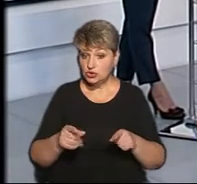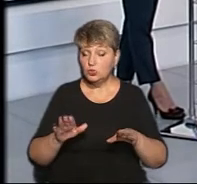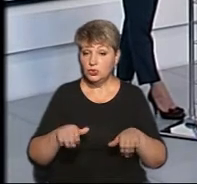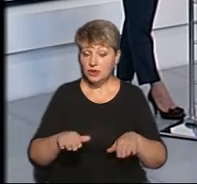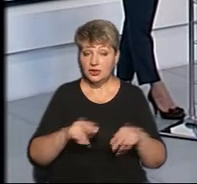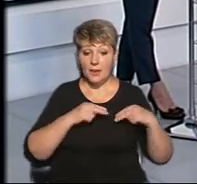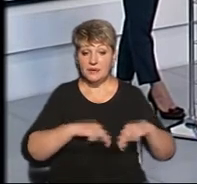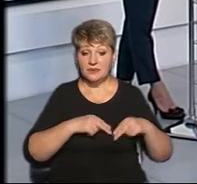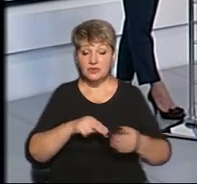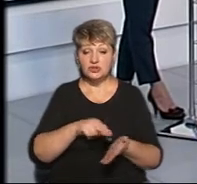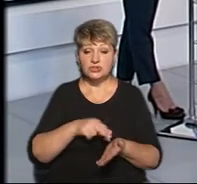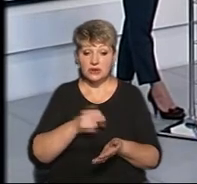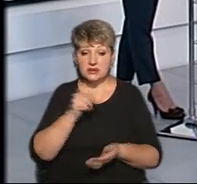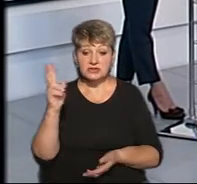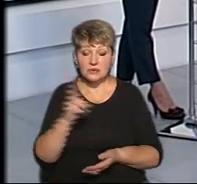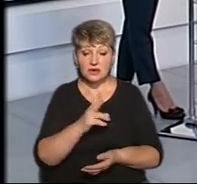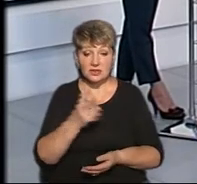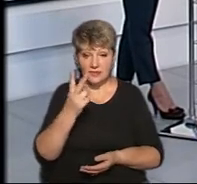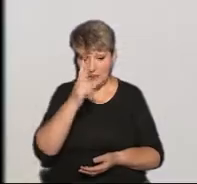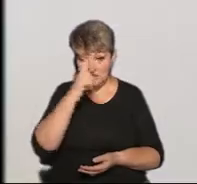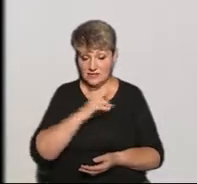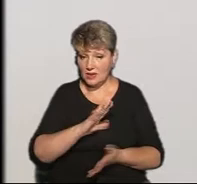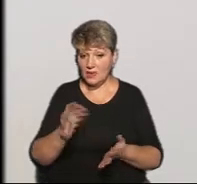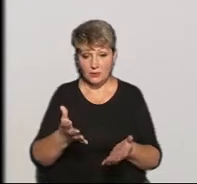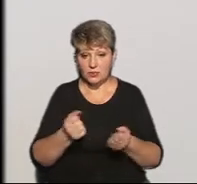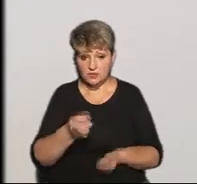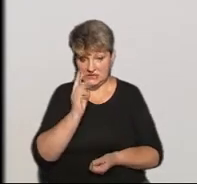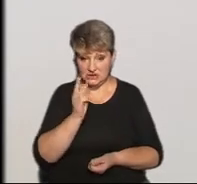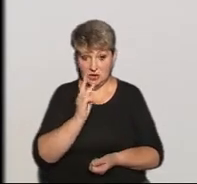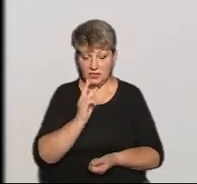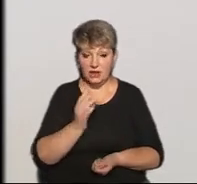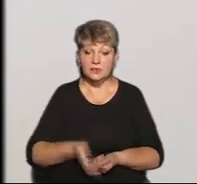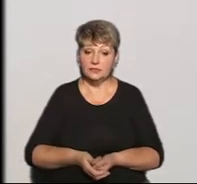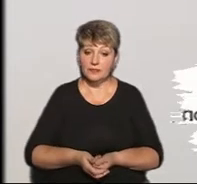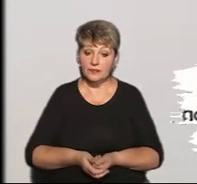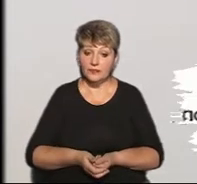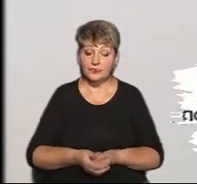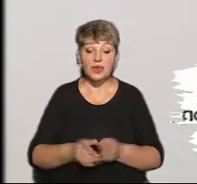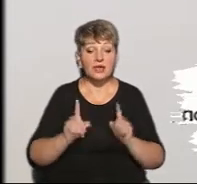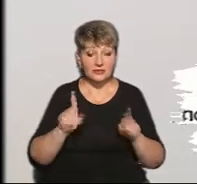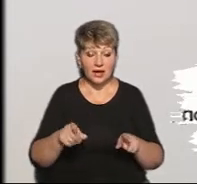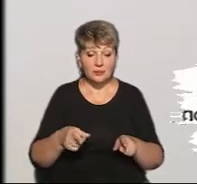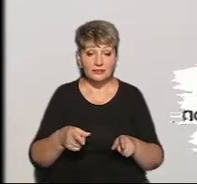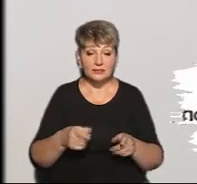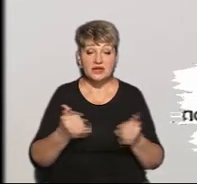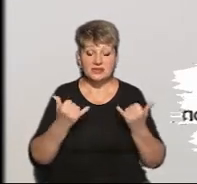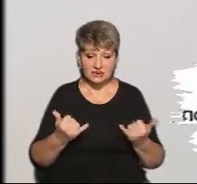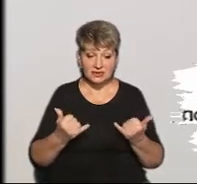отримували працівники Черкаселектротрансу зарплати 2 місяці? Ну, насправді там дуже складна, як то